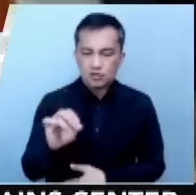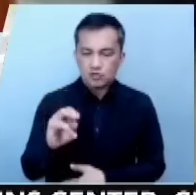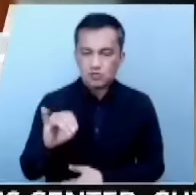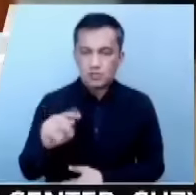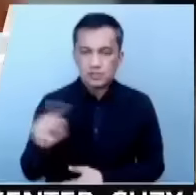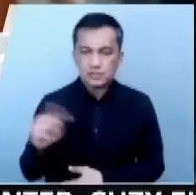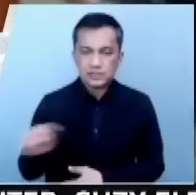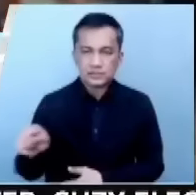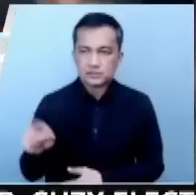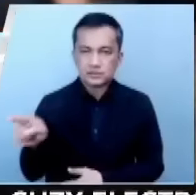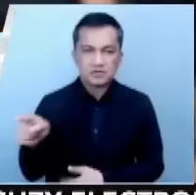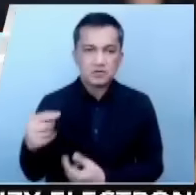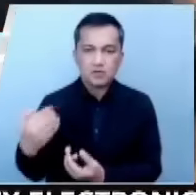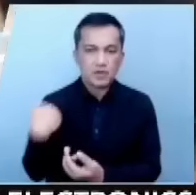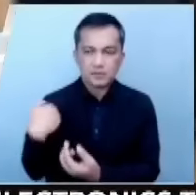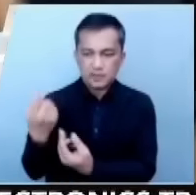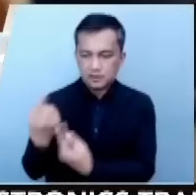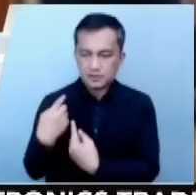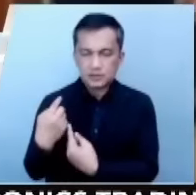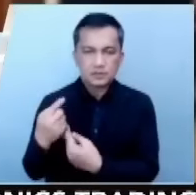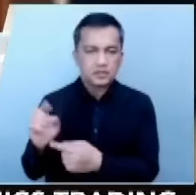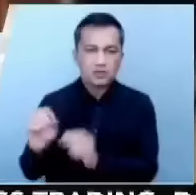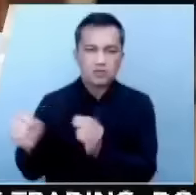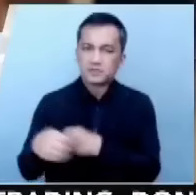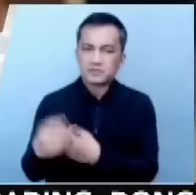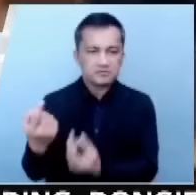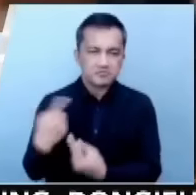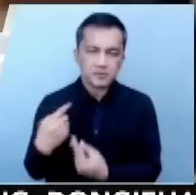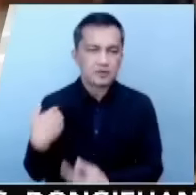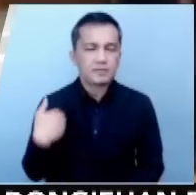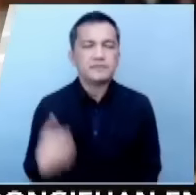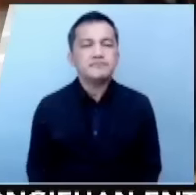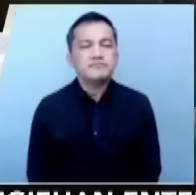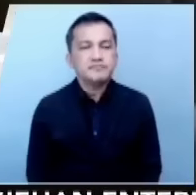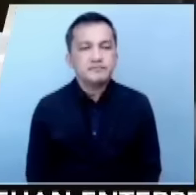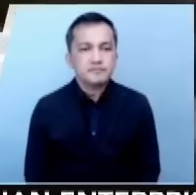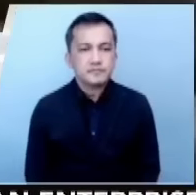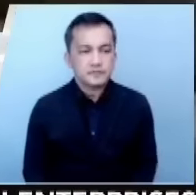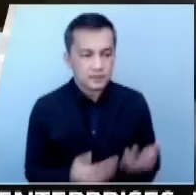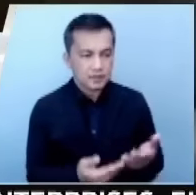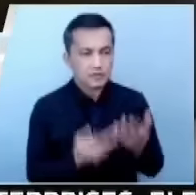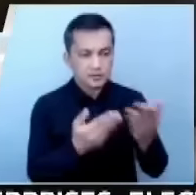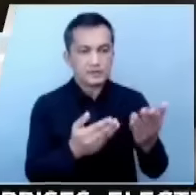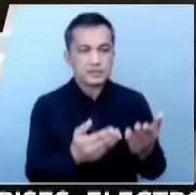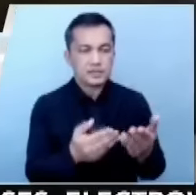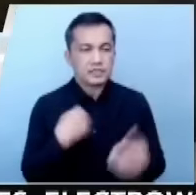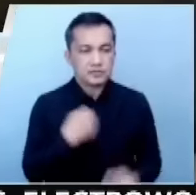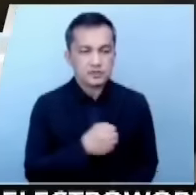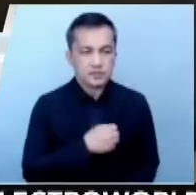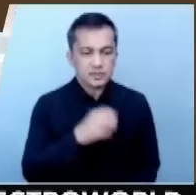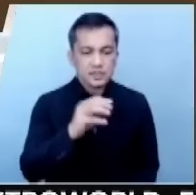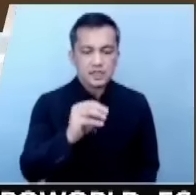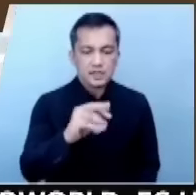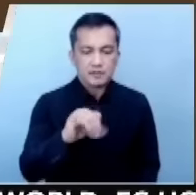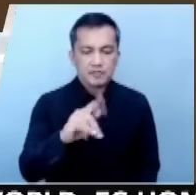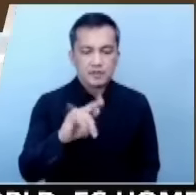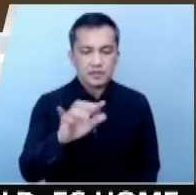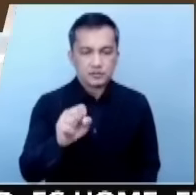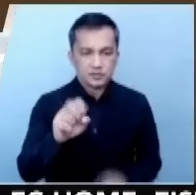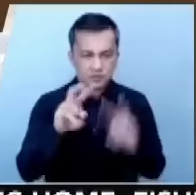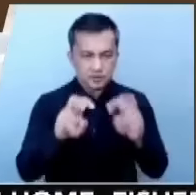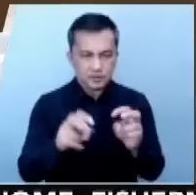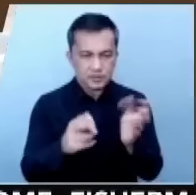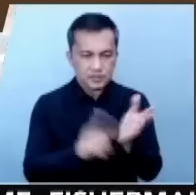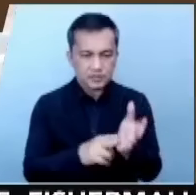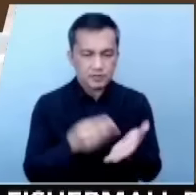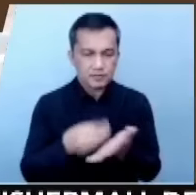itong tugon sa amin maging ang kanyang tanggapan. Naghain na ng resolusyon si Senadora Marcos para imbisigahan ng umano'y signature buying